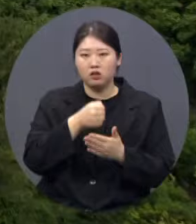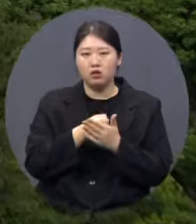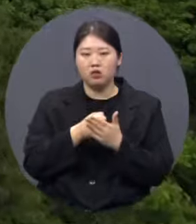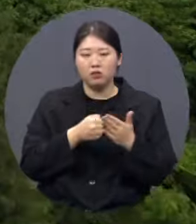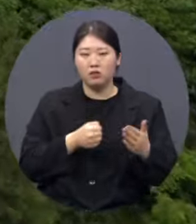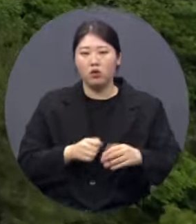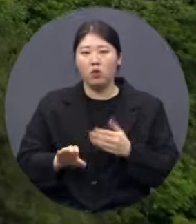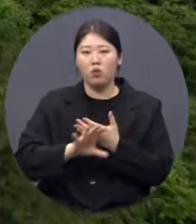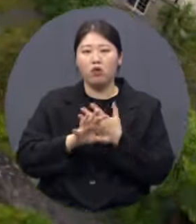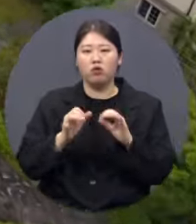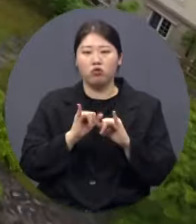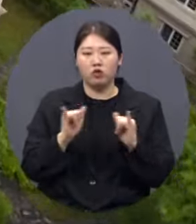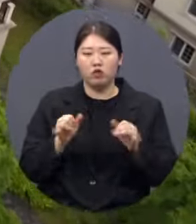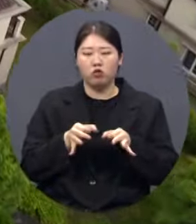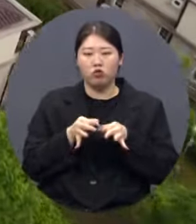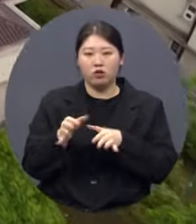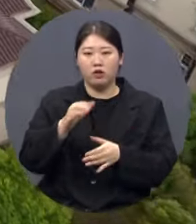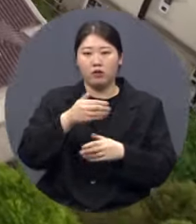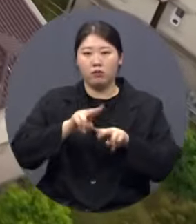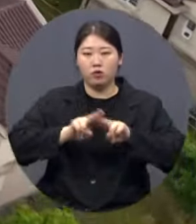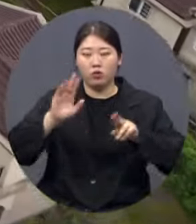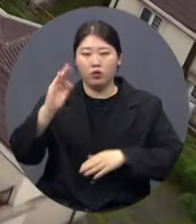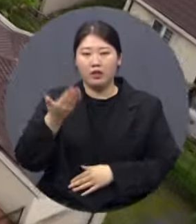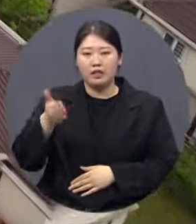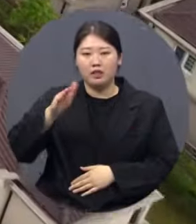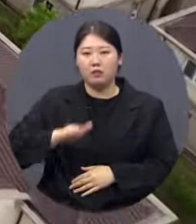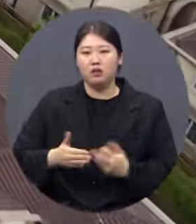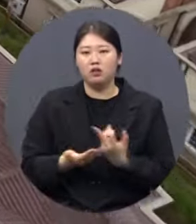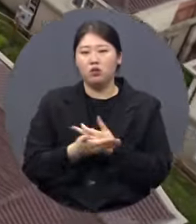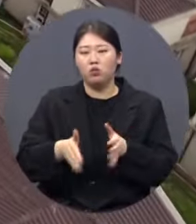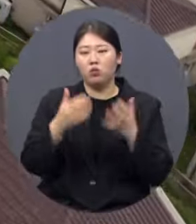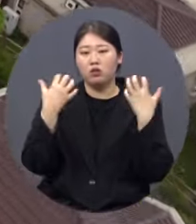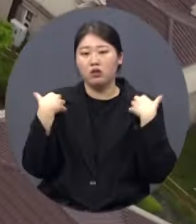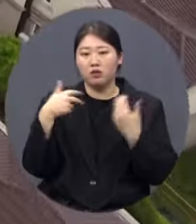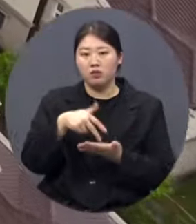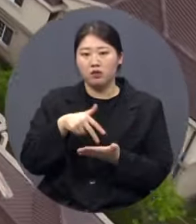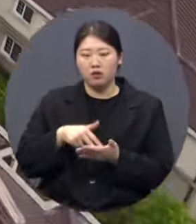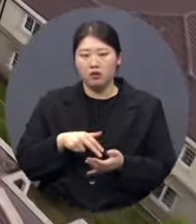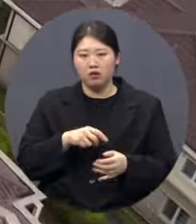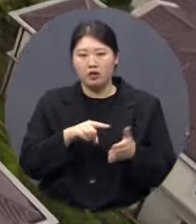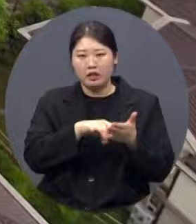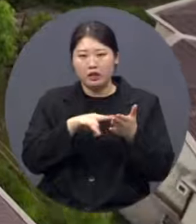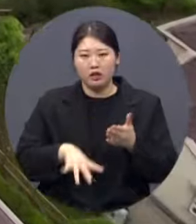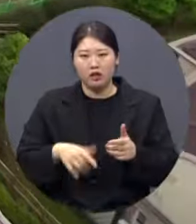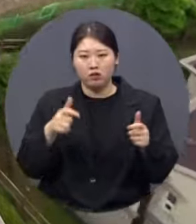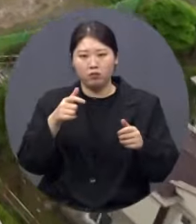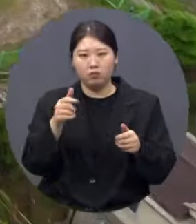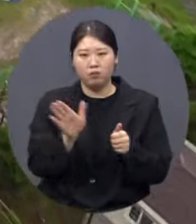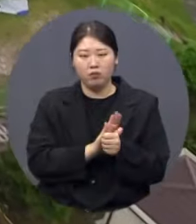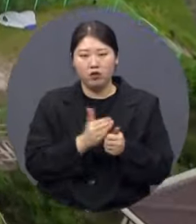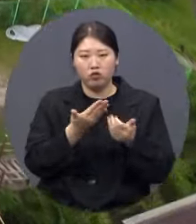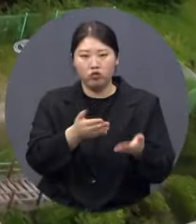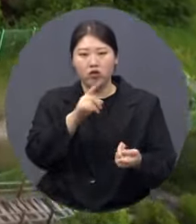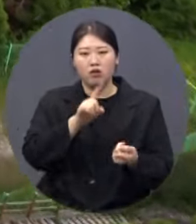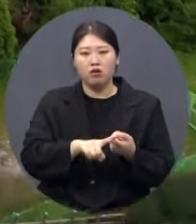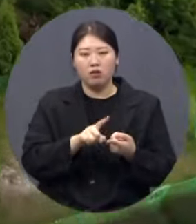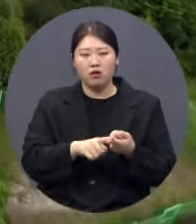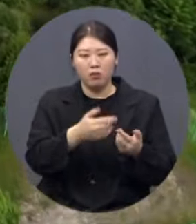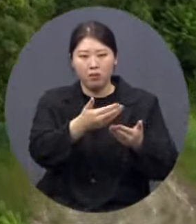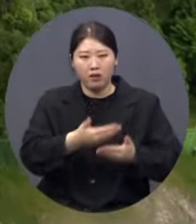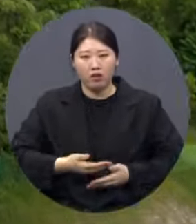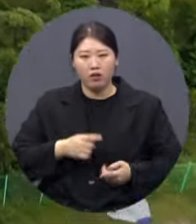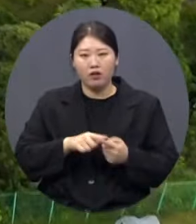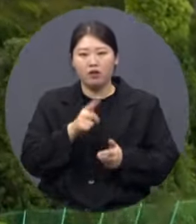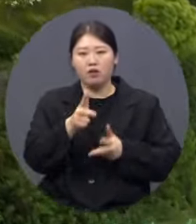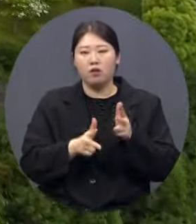해제됐지만 제주도는 그동안 감면해 준 세금을 추진했는지 대해서는 사업자의 개인